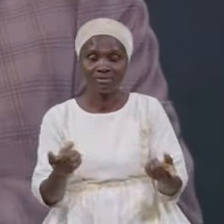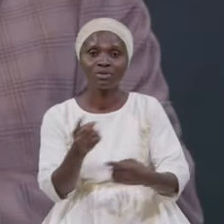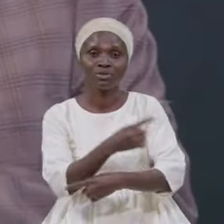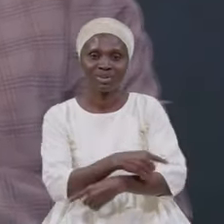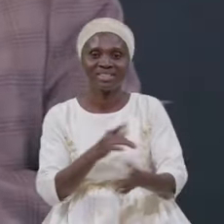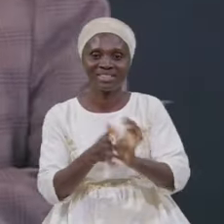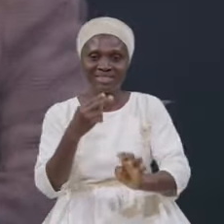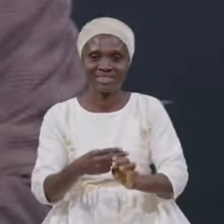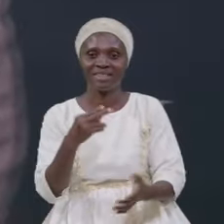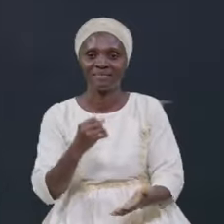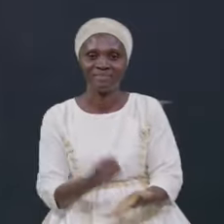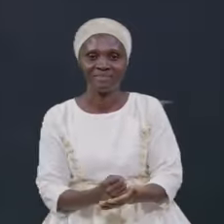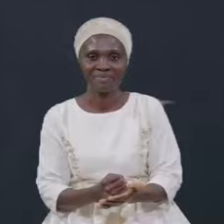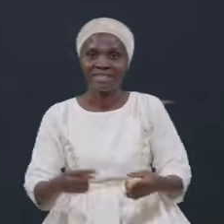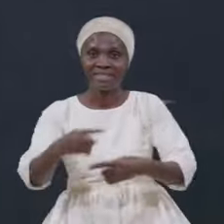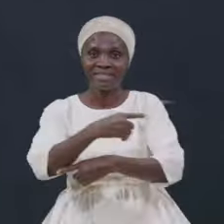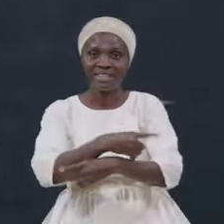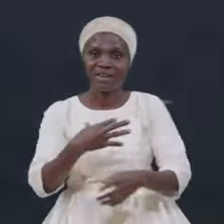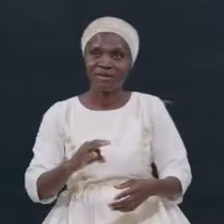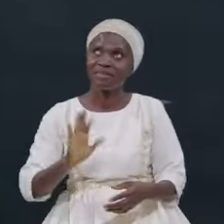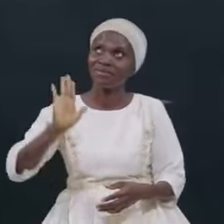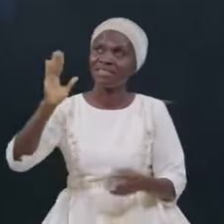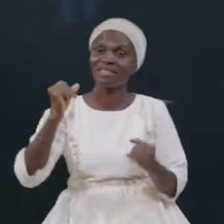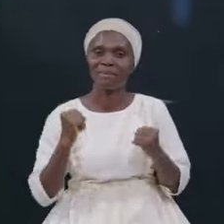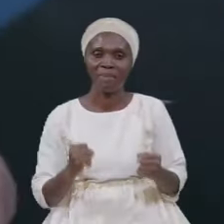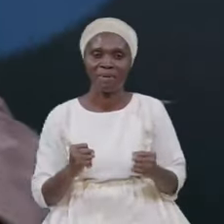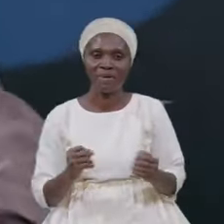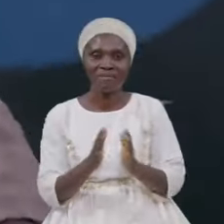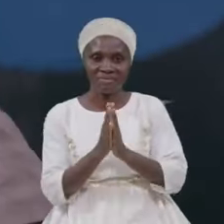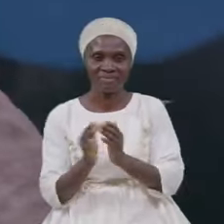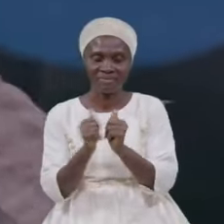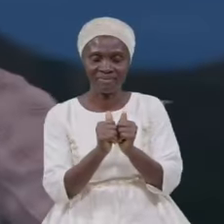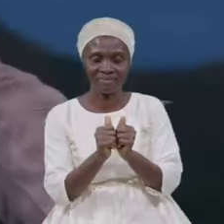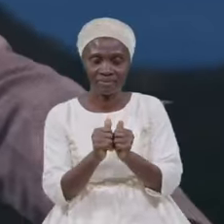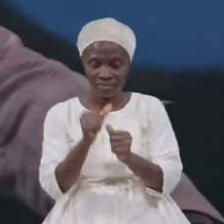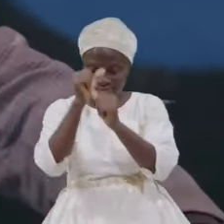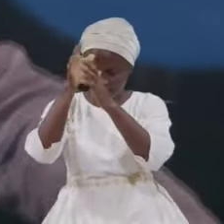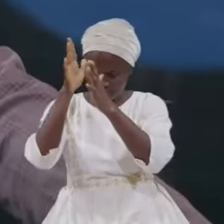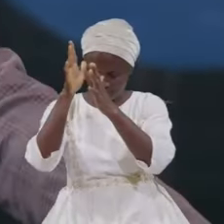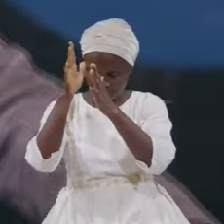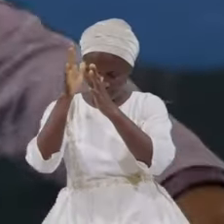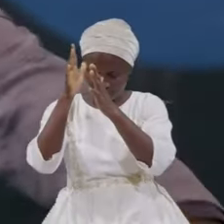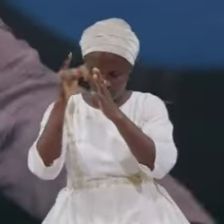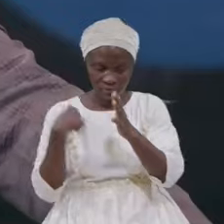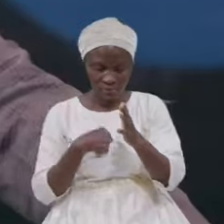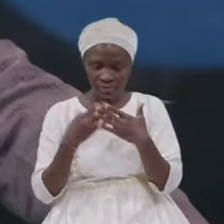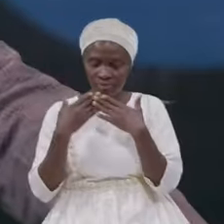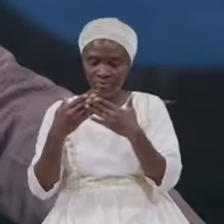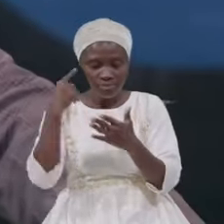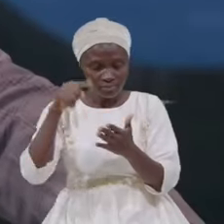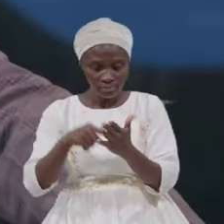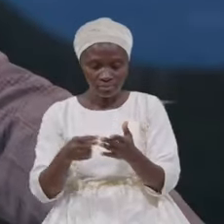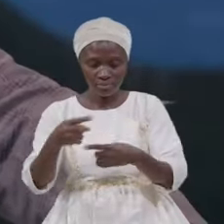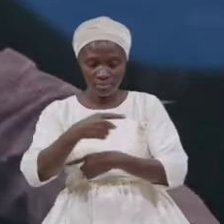le jour de sa puissance. Prions ensemble, Père. Nous te remercions pour ce jour. Nous